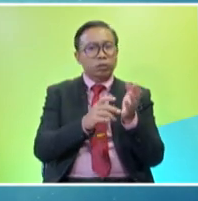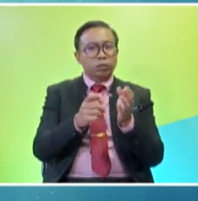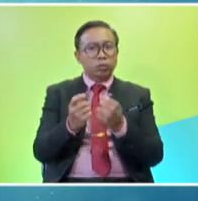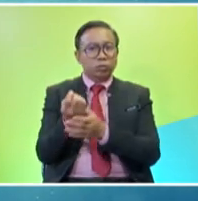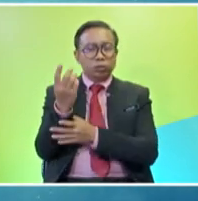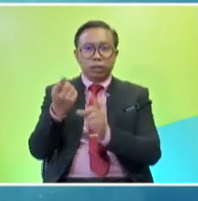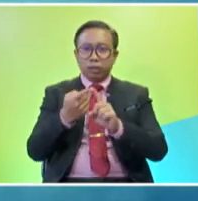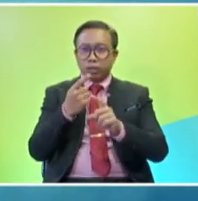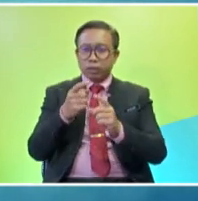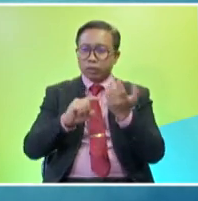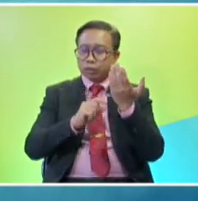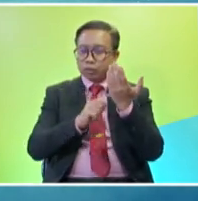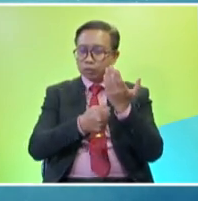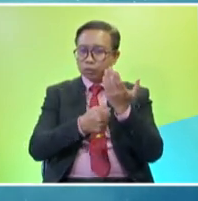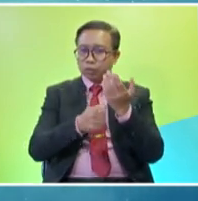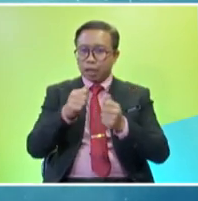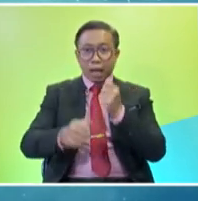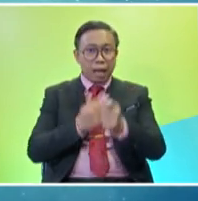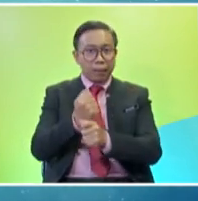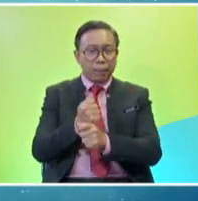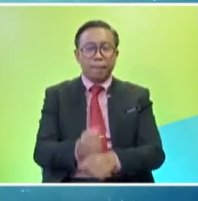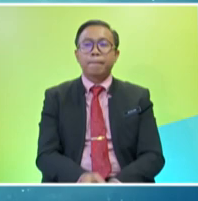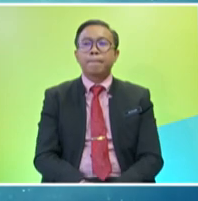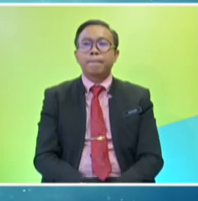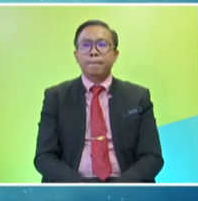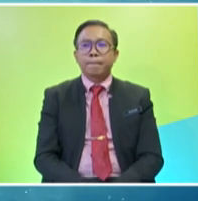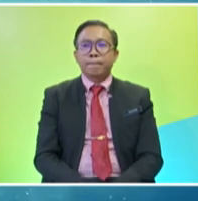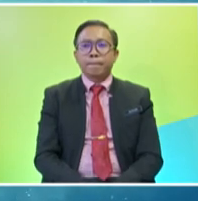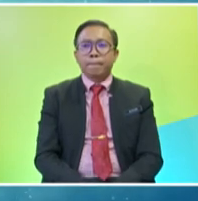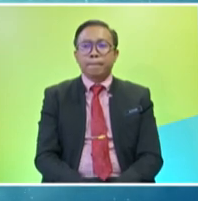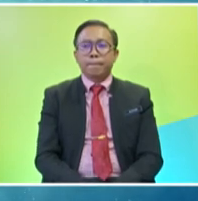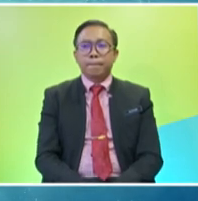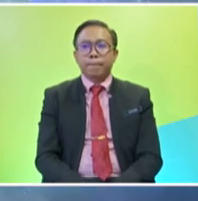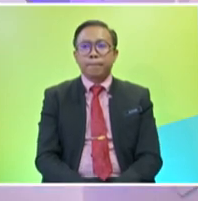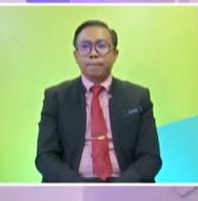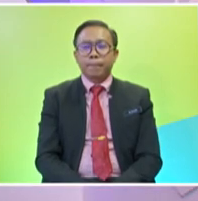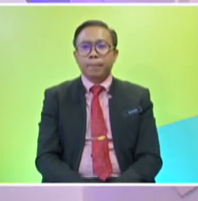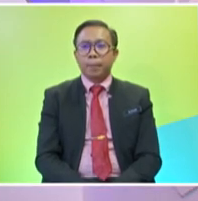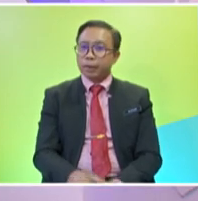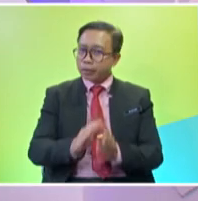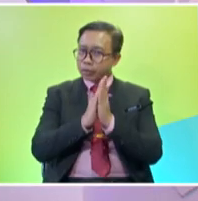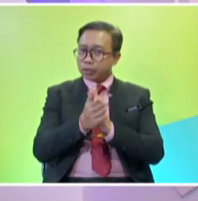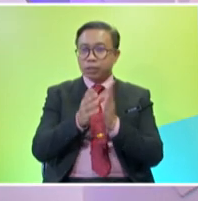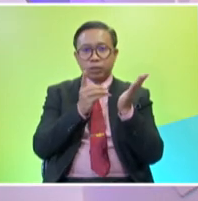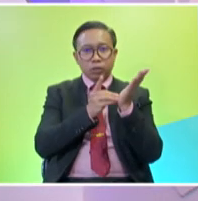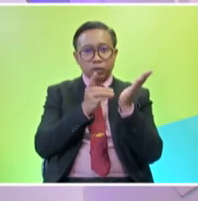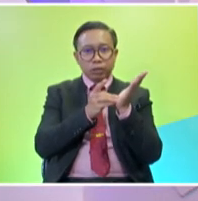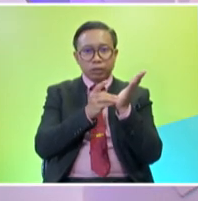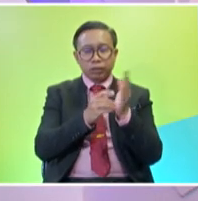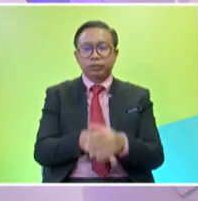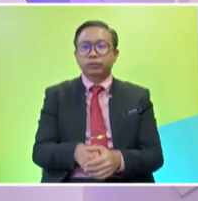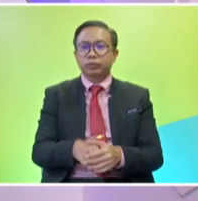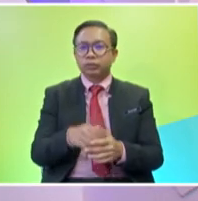semula jadi Oke jadi Nurin kena jadi dokter lepas nih atau juga jadi